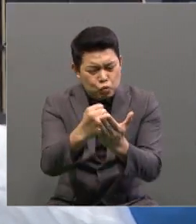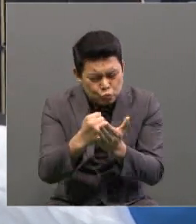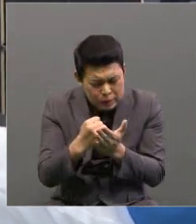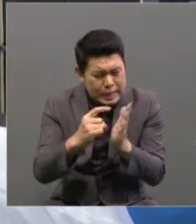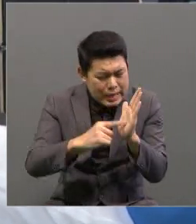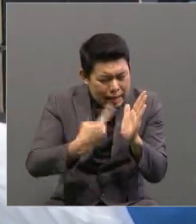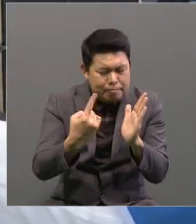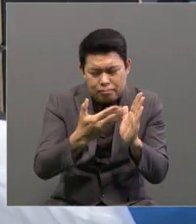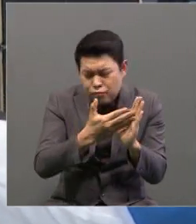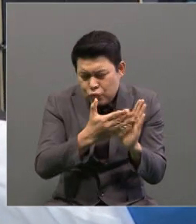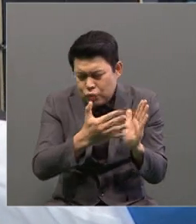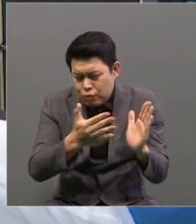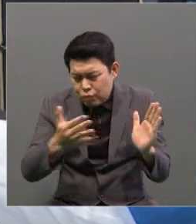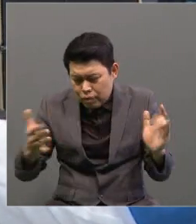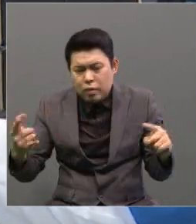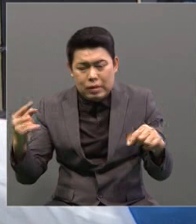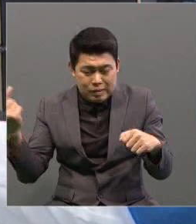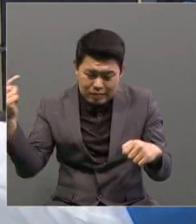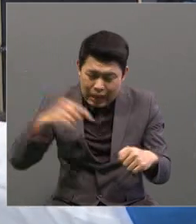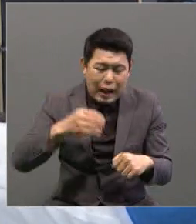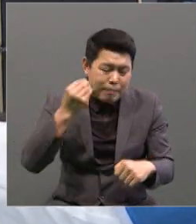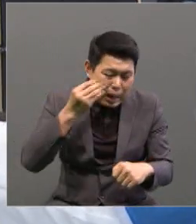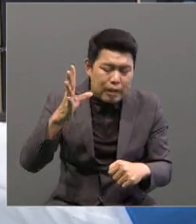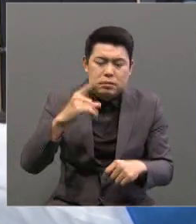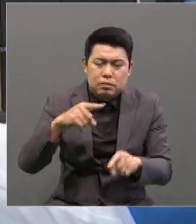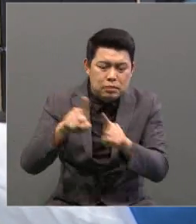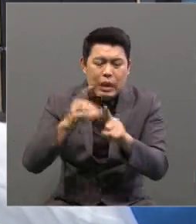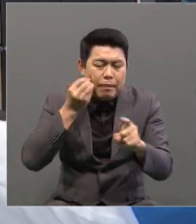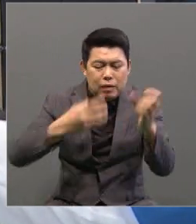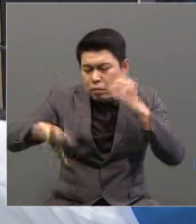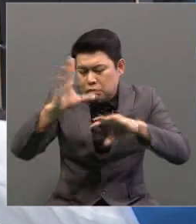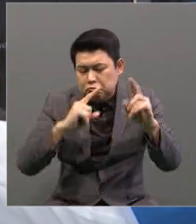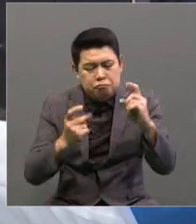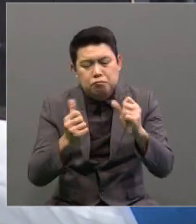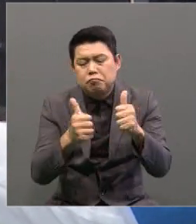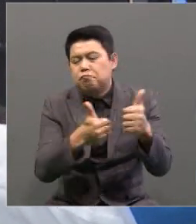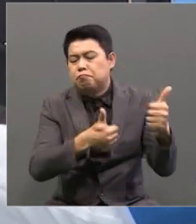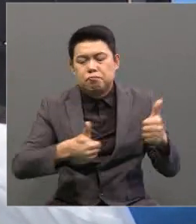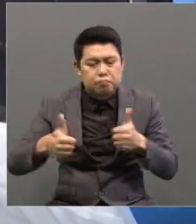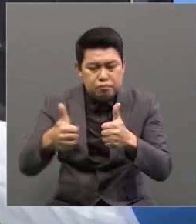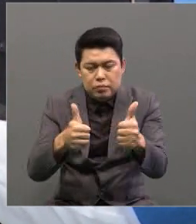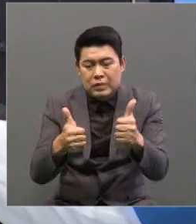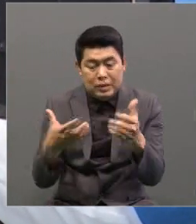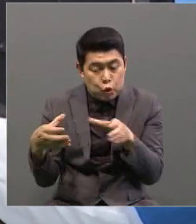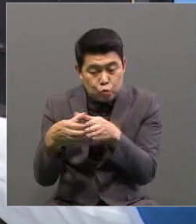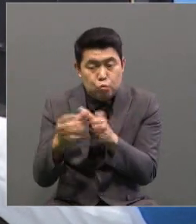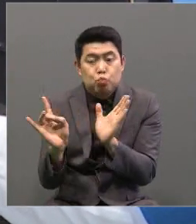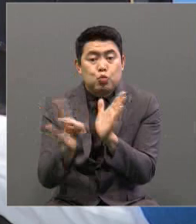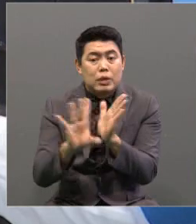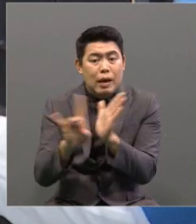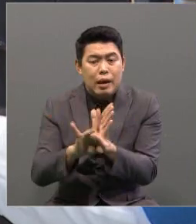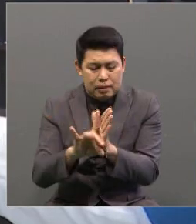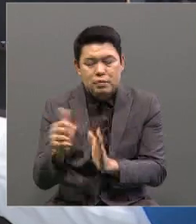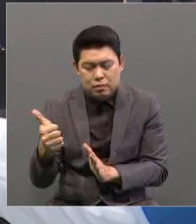ริ่มต้นจนถึงที่บ้านกลับทุกคนกลับบ้านมาอย่างปลอดภัยจนถึงกลุ่มสุดท้าย